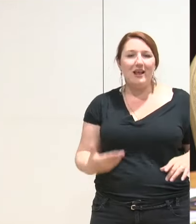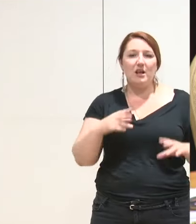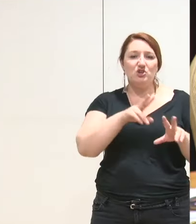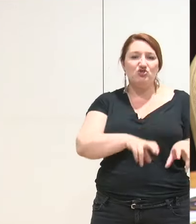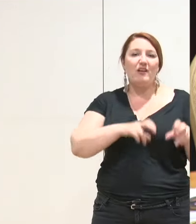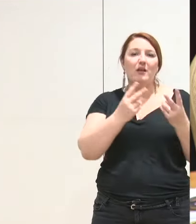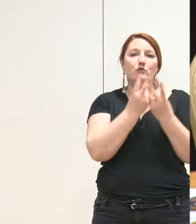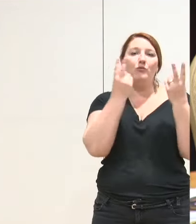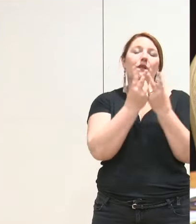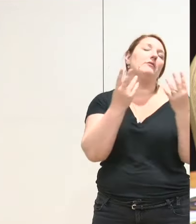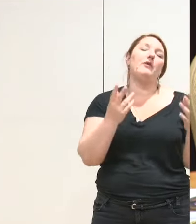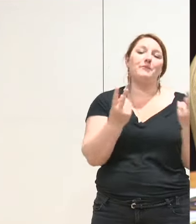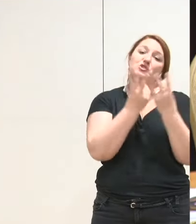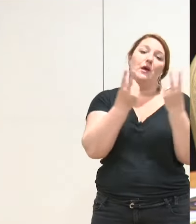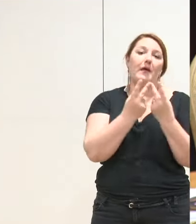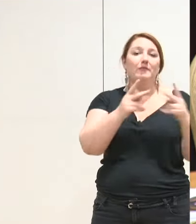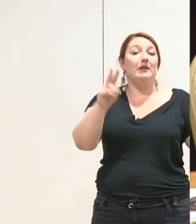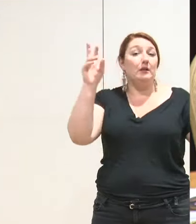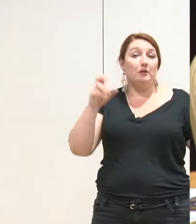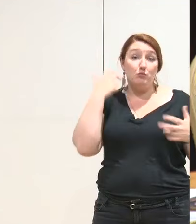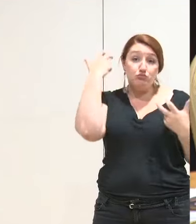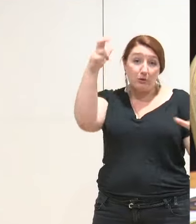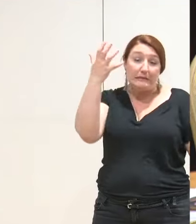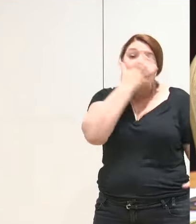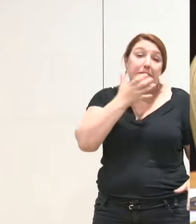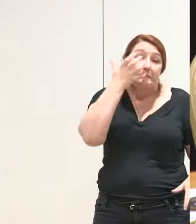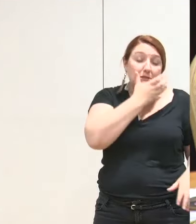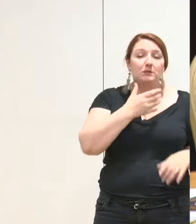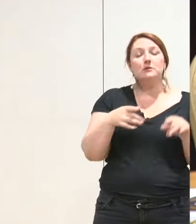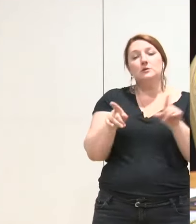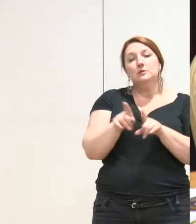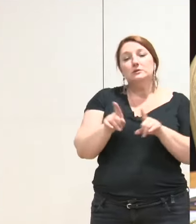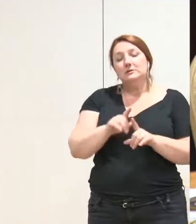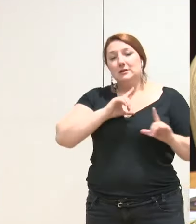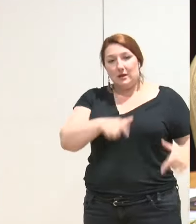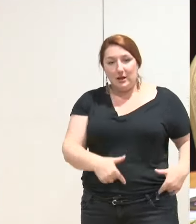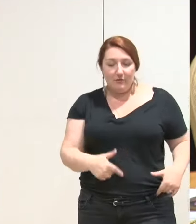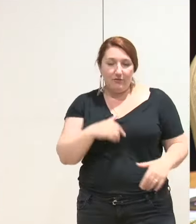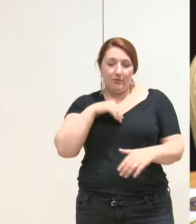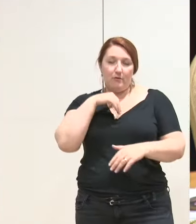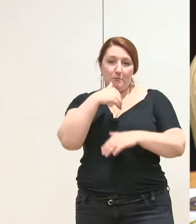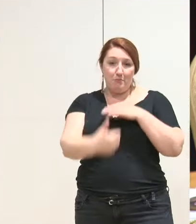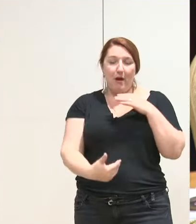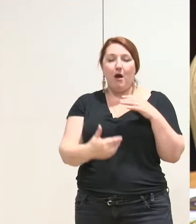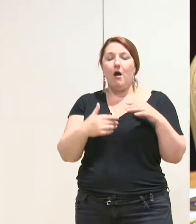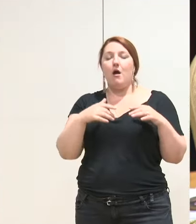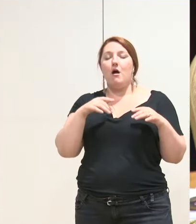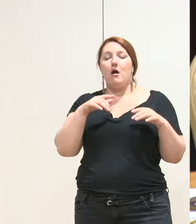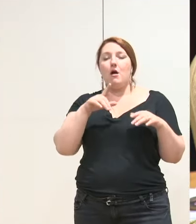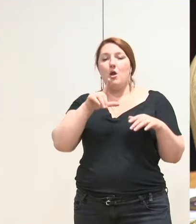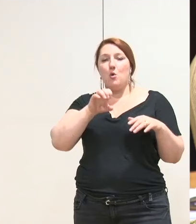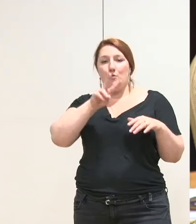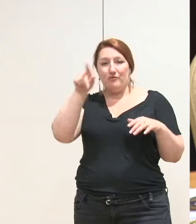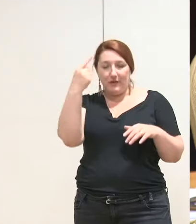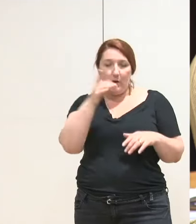est devenu insupportable les élèves de l'école élémentaire peint levé dont on parlait à l'instant houille blanche